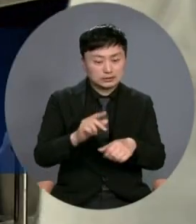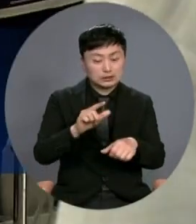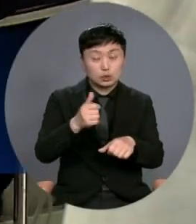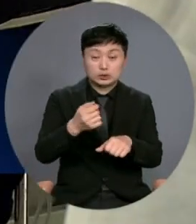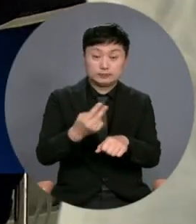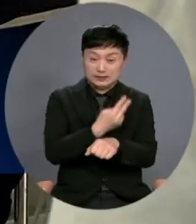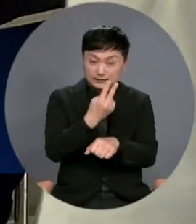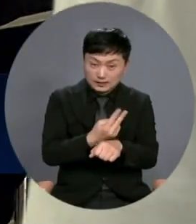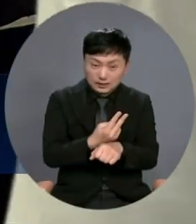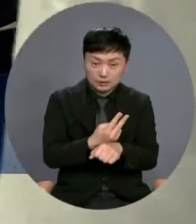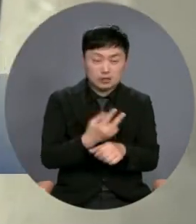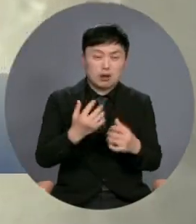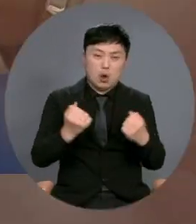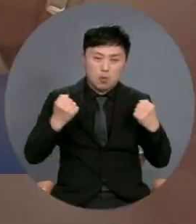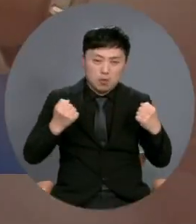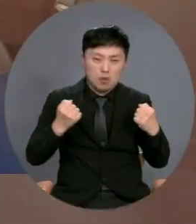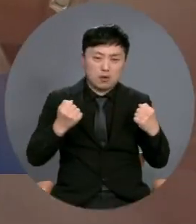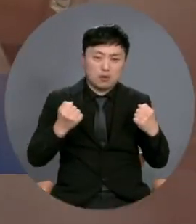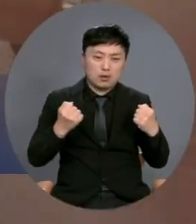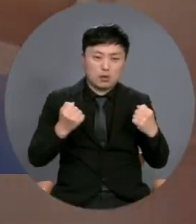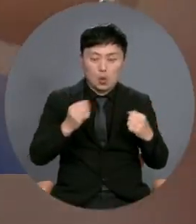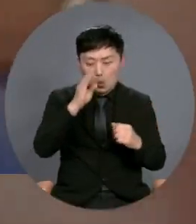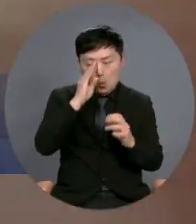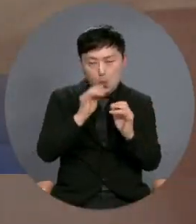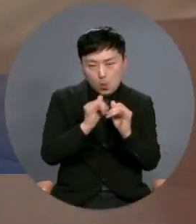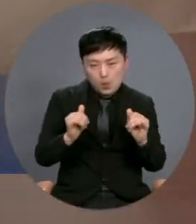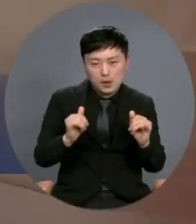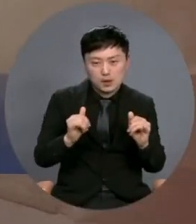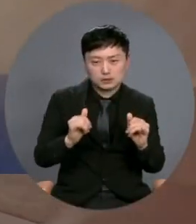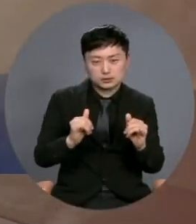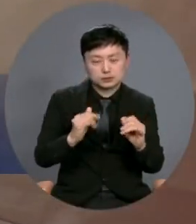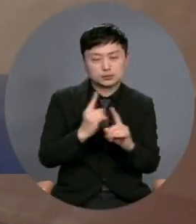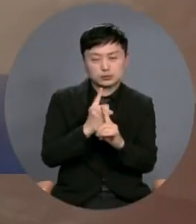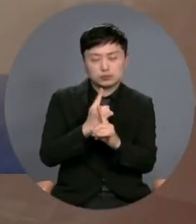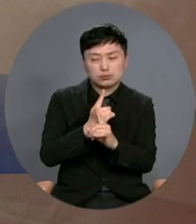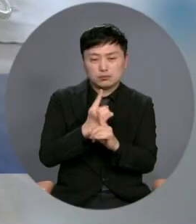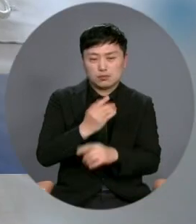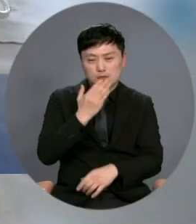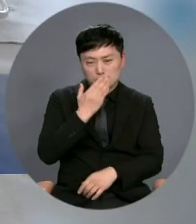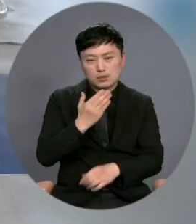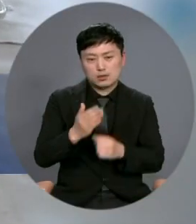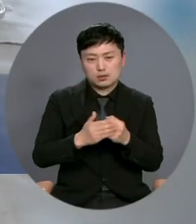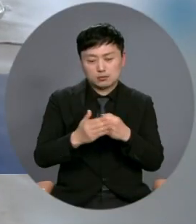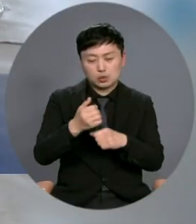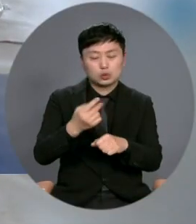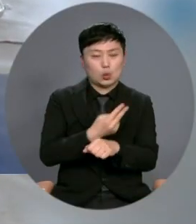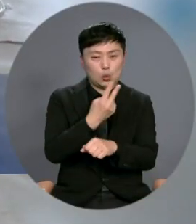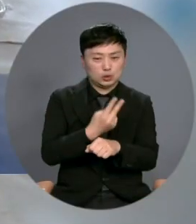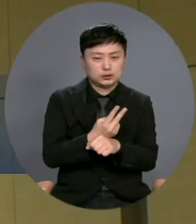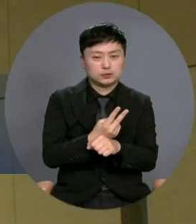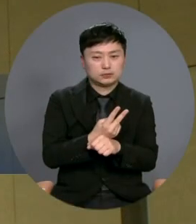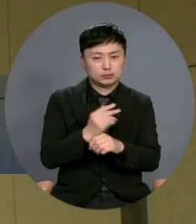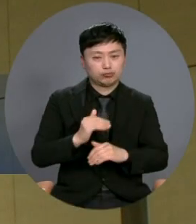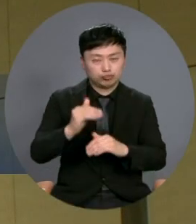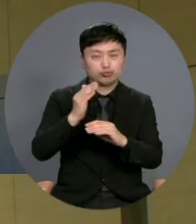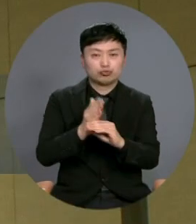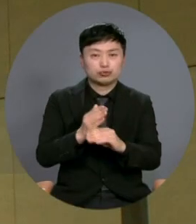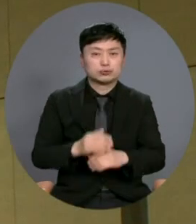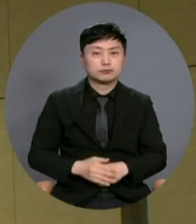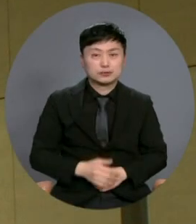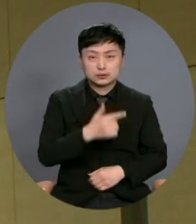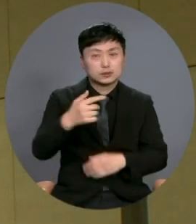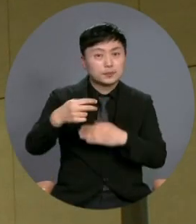52시간을 해야지 사실 이제 체력이 보전이 되고 중증환자 응급환자 볼 수 있으니까 좀 그렇게 건 이제 진행해야 되는 상황이죠.